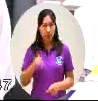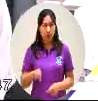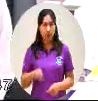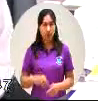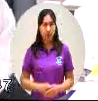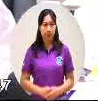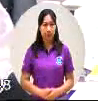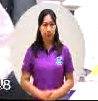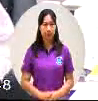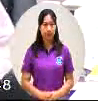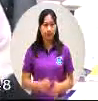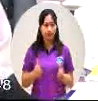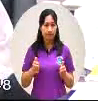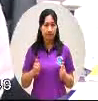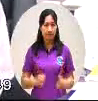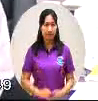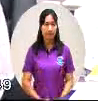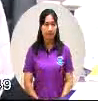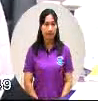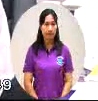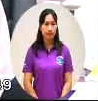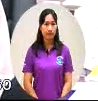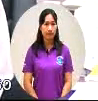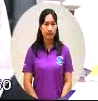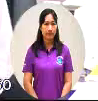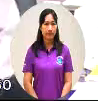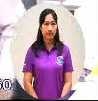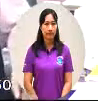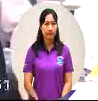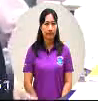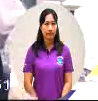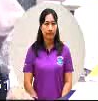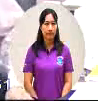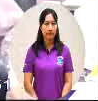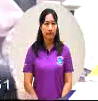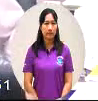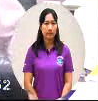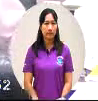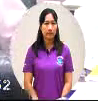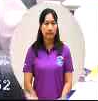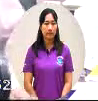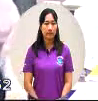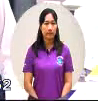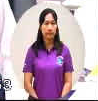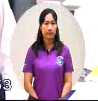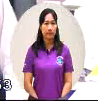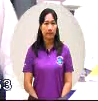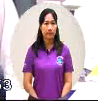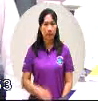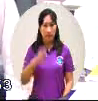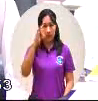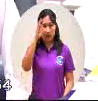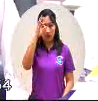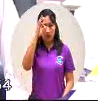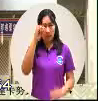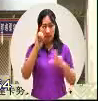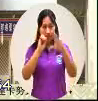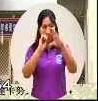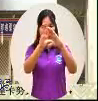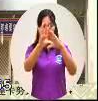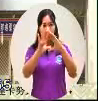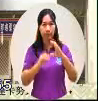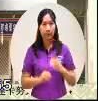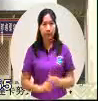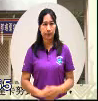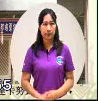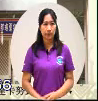谢。好，下一页。啊，我想。看一下图案哈，我们先看一下图案